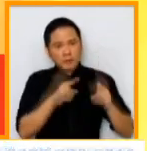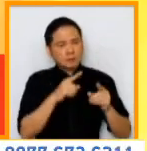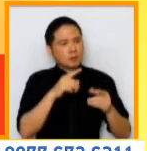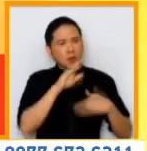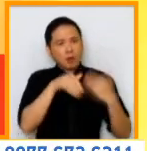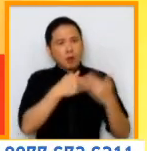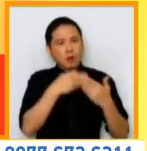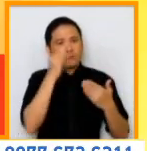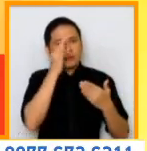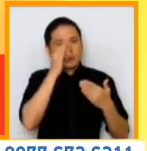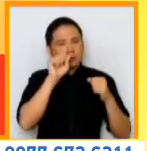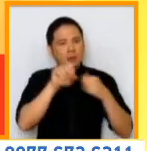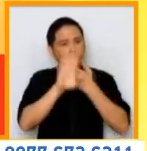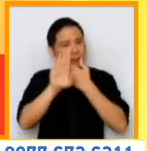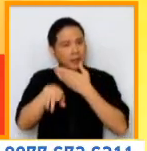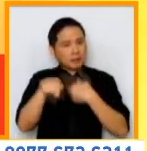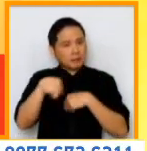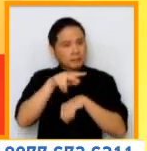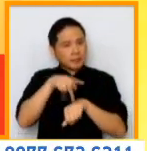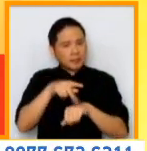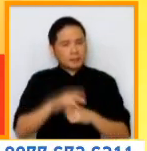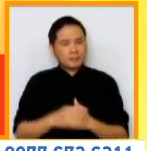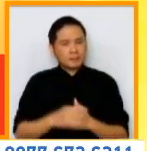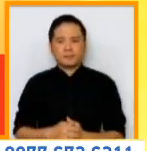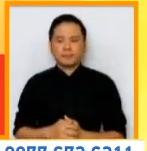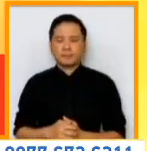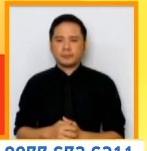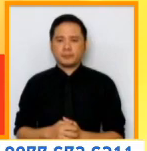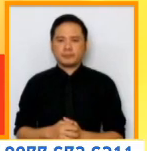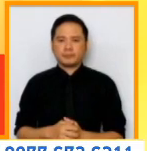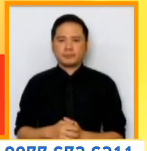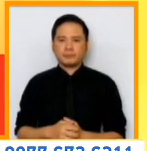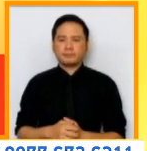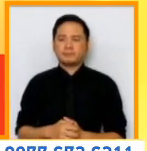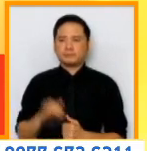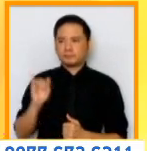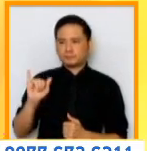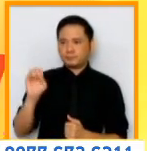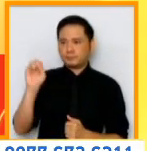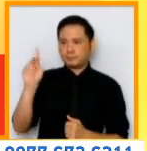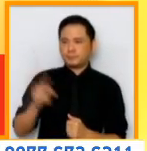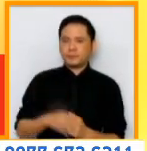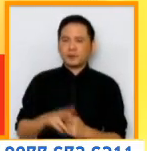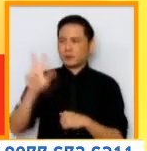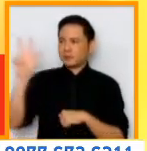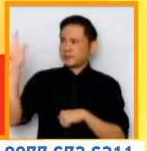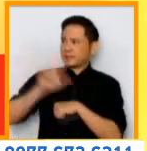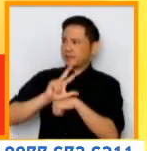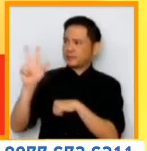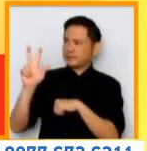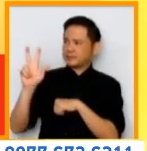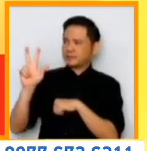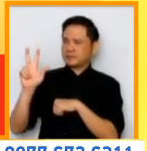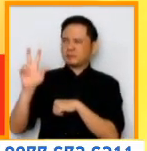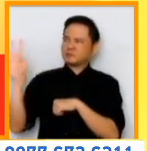kababayan? Okay. Dumating na, 3 days ago na, mga 4 days